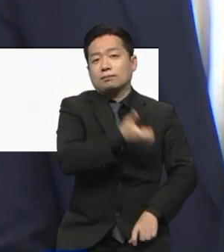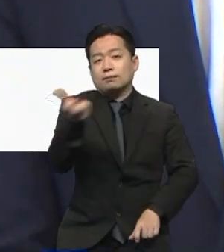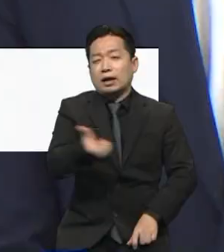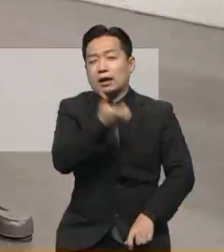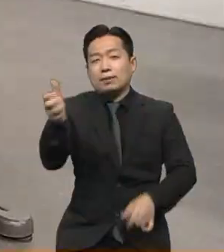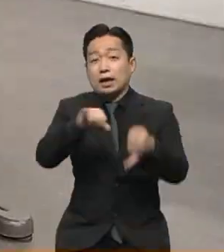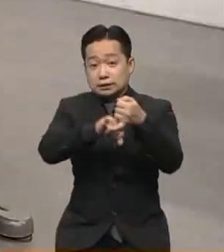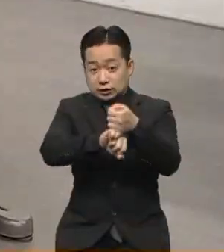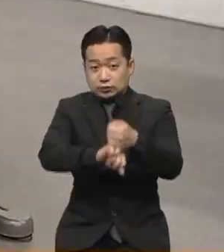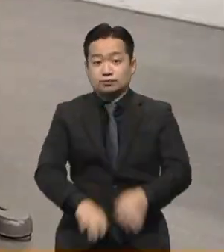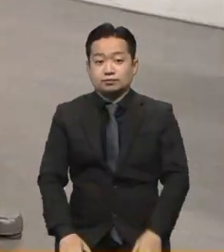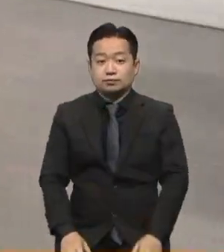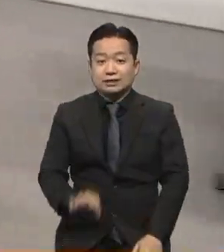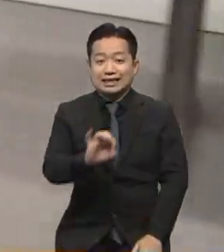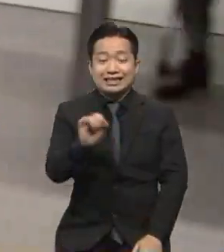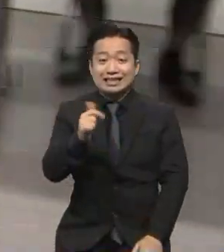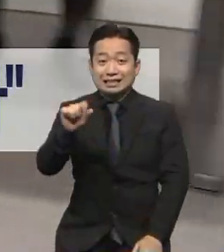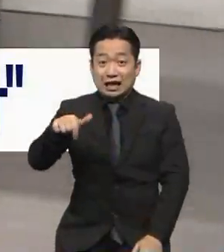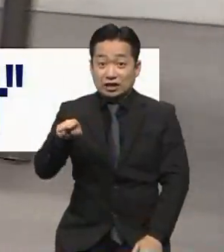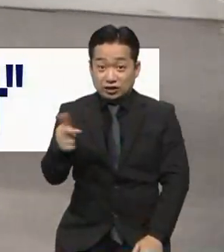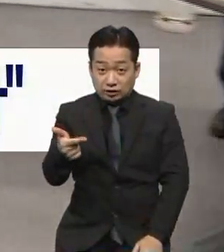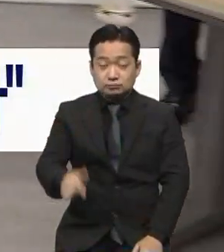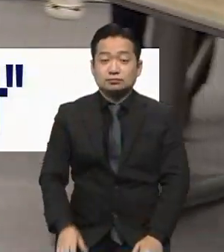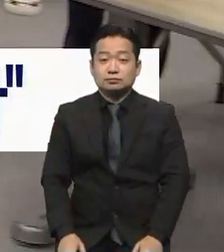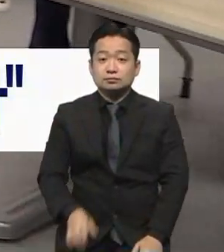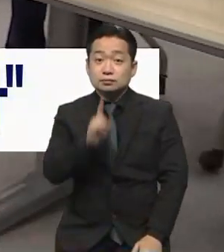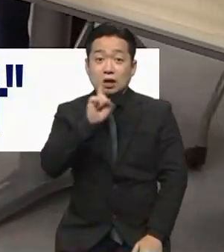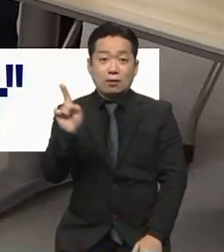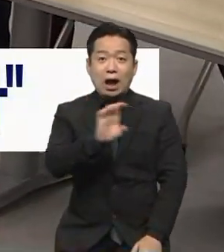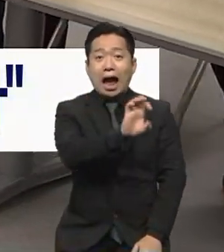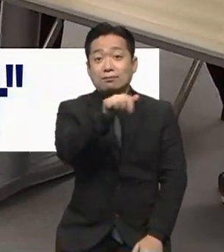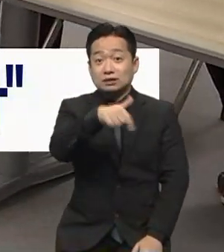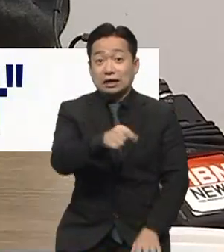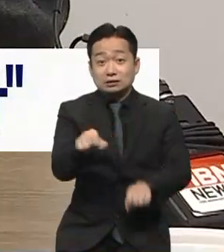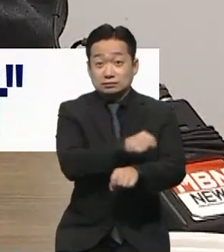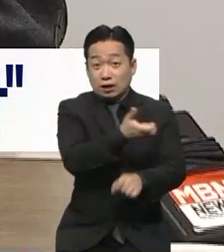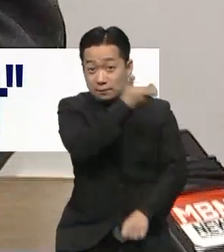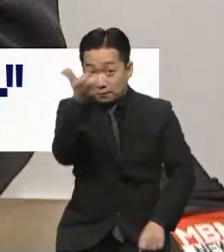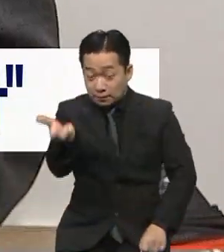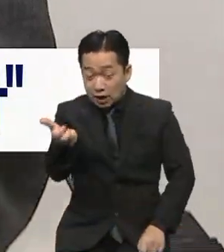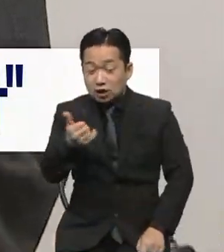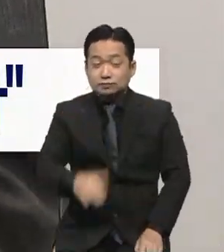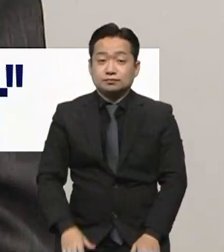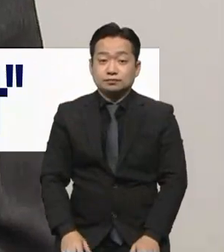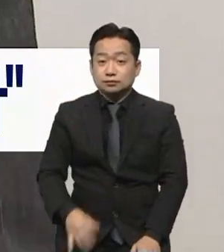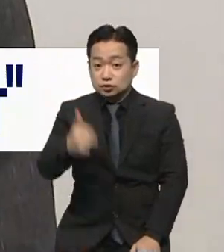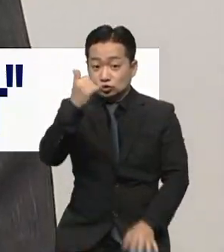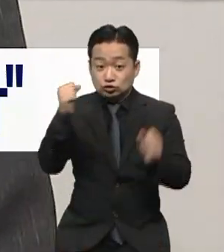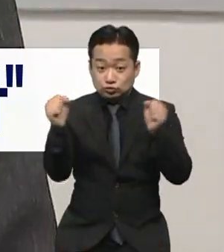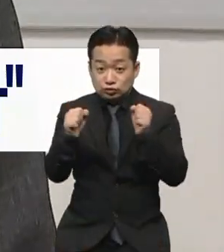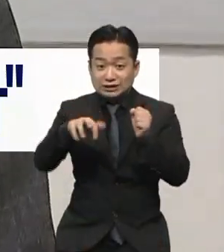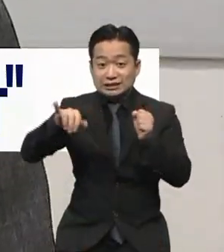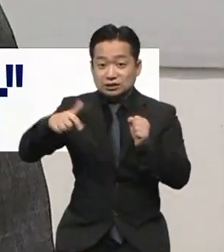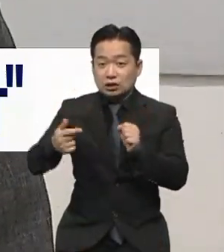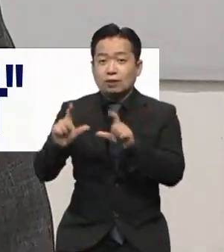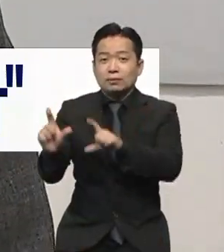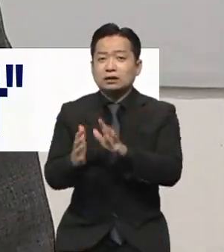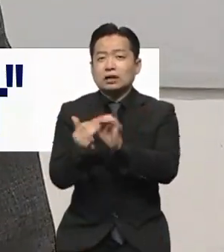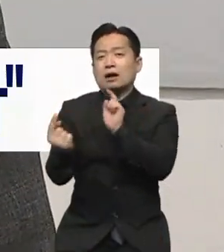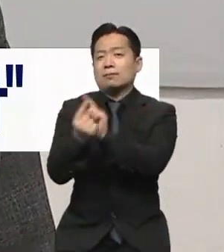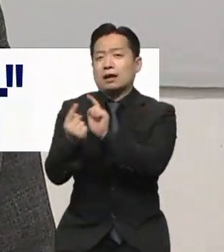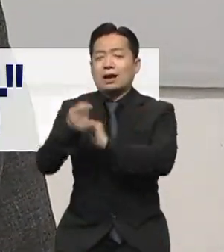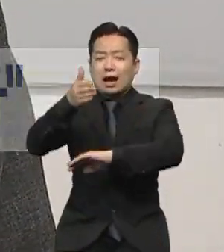하겠습니다. 이낙연 후보는 아프가니스탄 특별입국자들이 머무는 충북 진천 음성에서 주민들을 만나 감사의